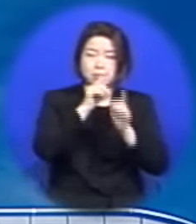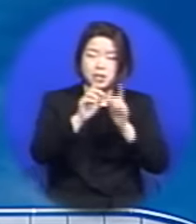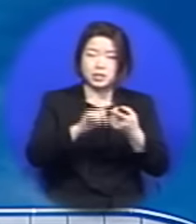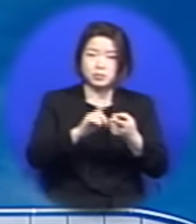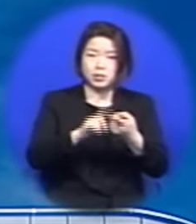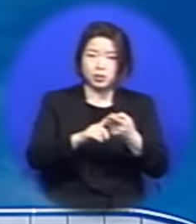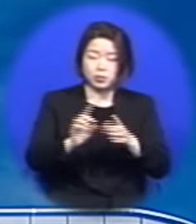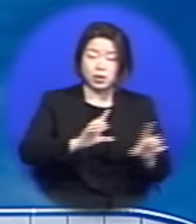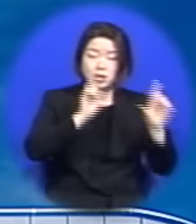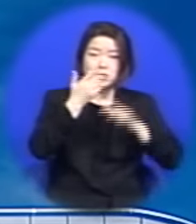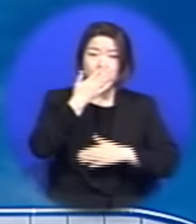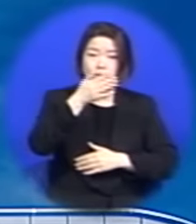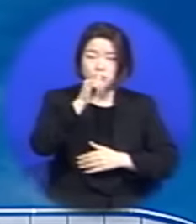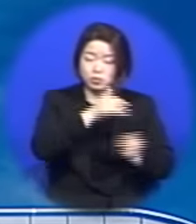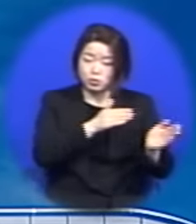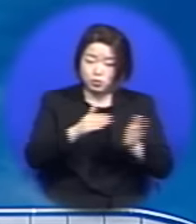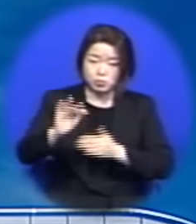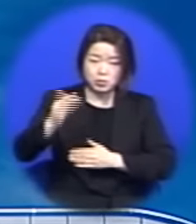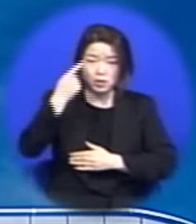준비는 되셨습니까